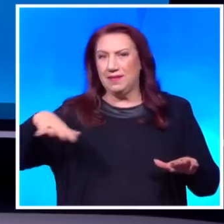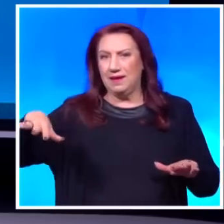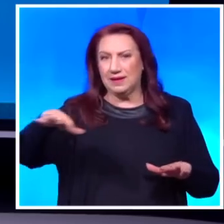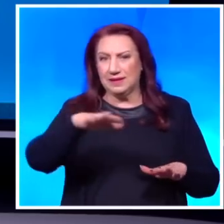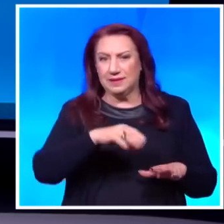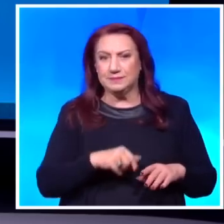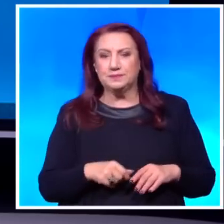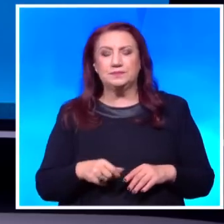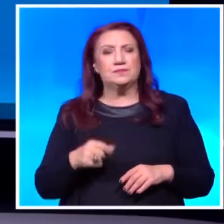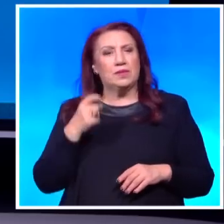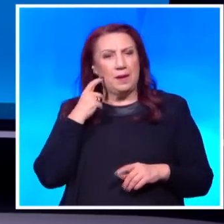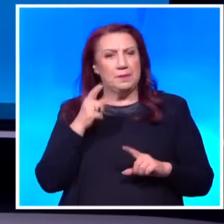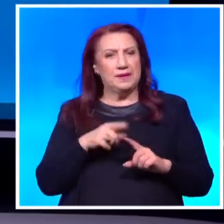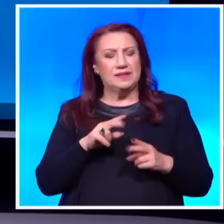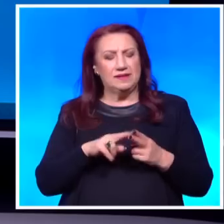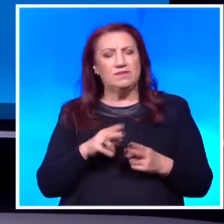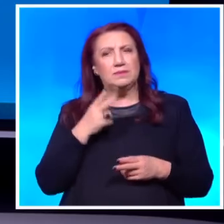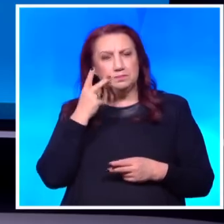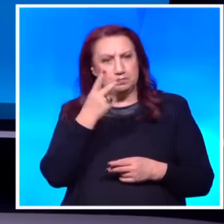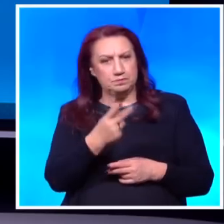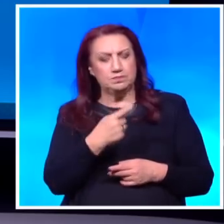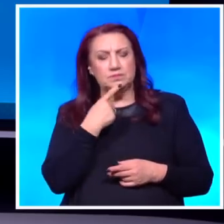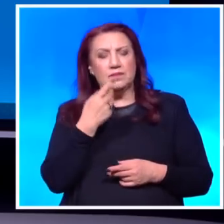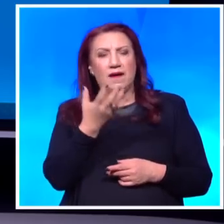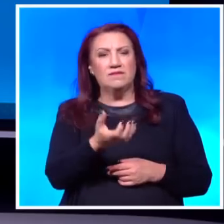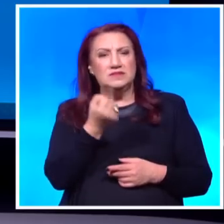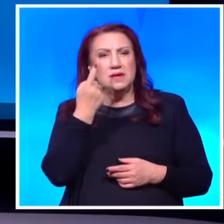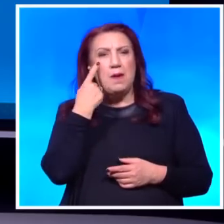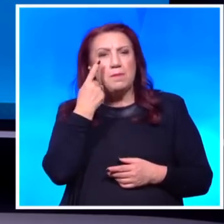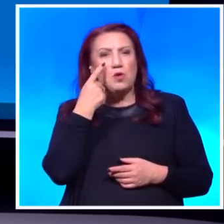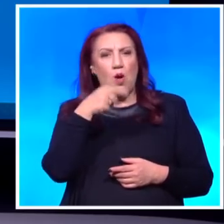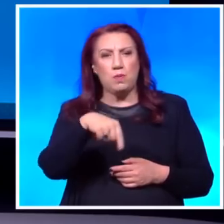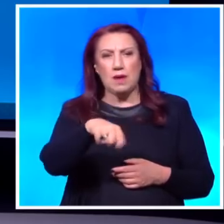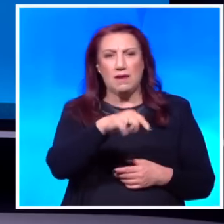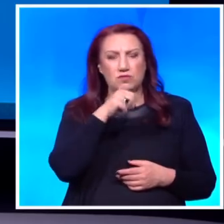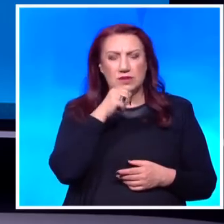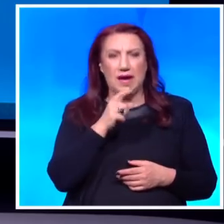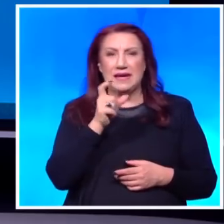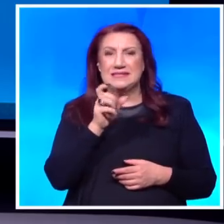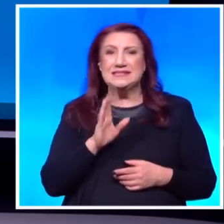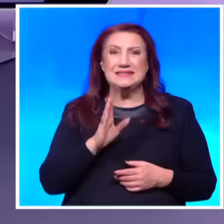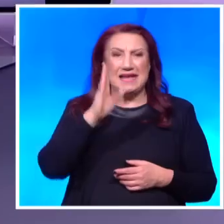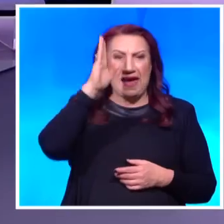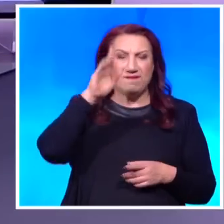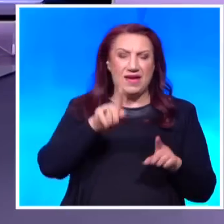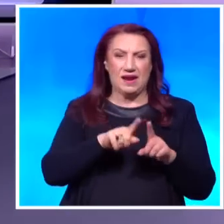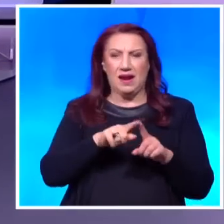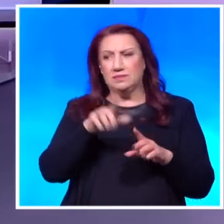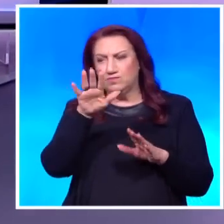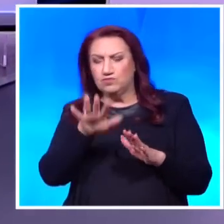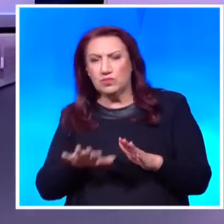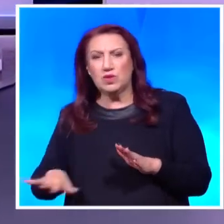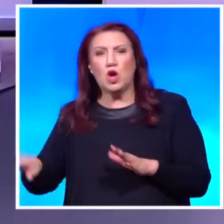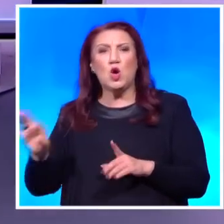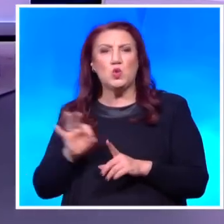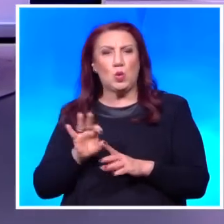на вземането на проби и на север, и на юг. За чистотата на водата в разгара на туристическото лято обобщава сега Лора Стаматис. Добър вечер!